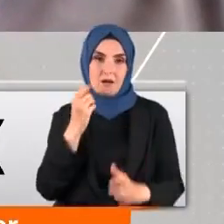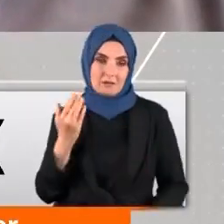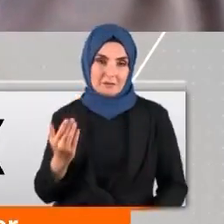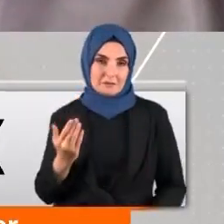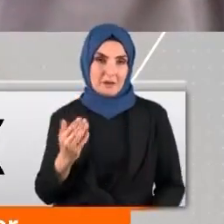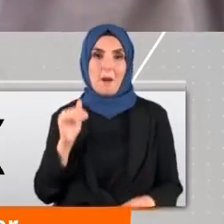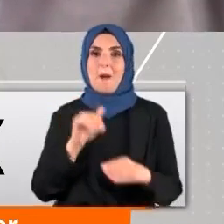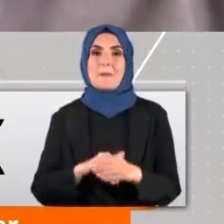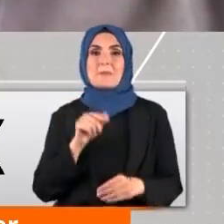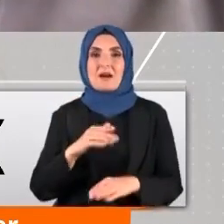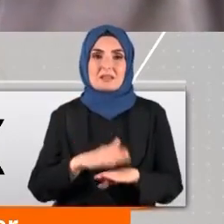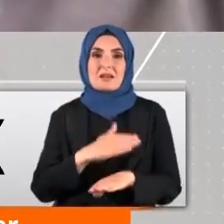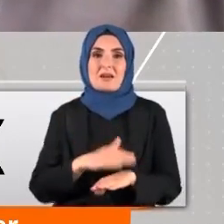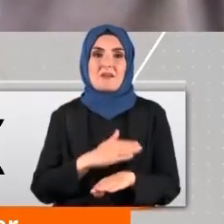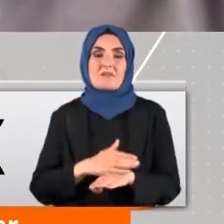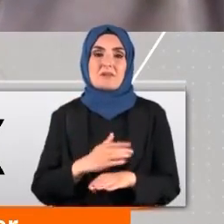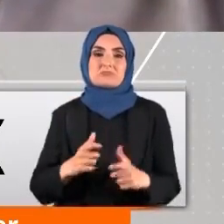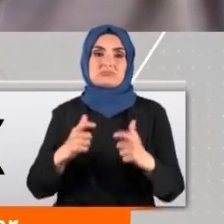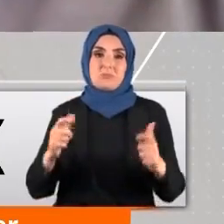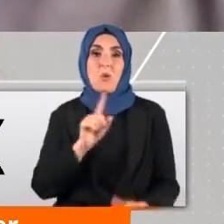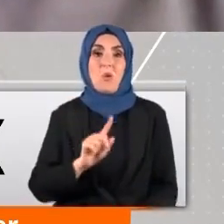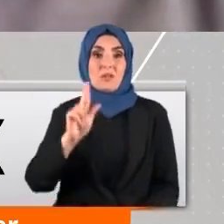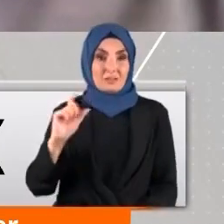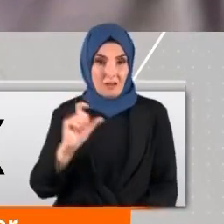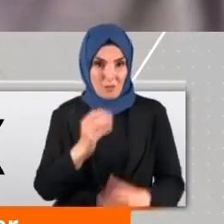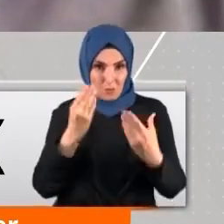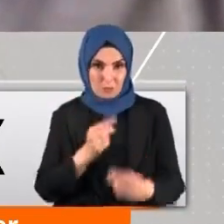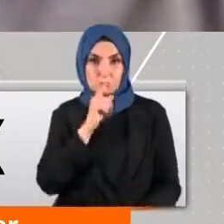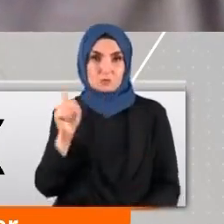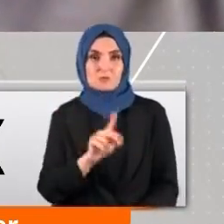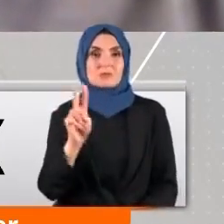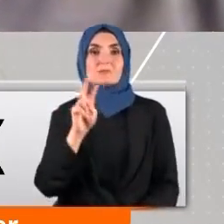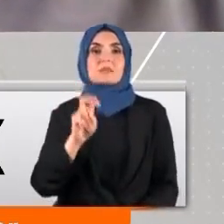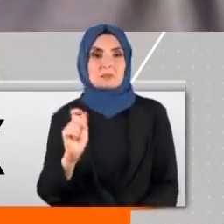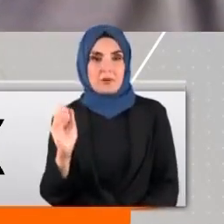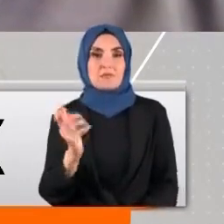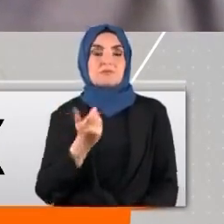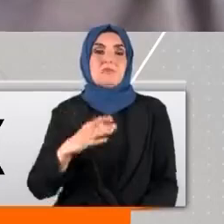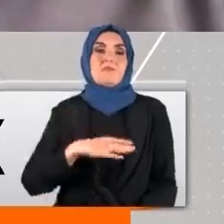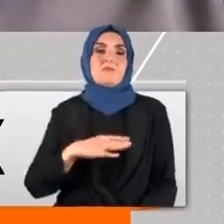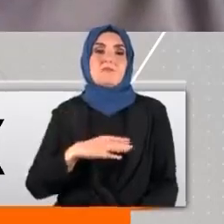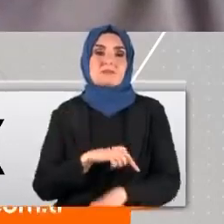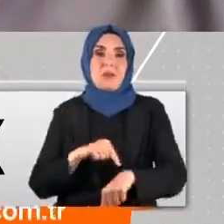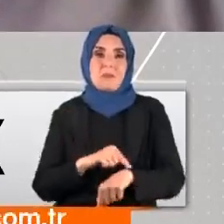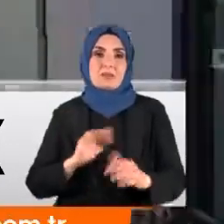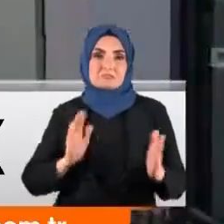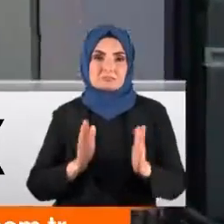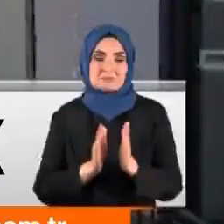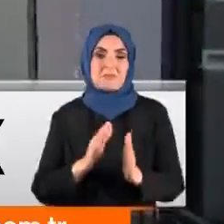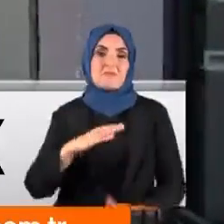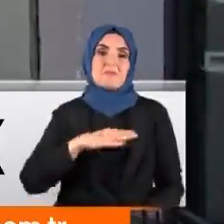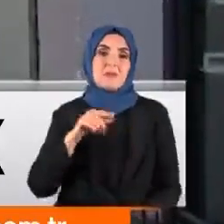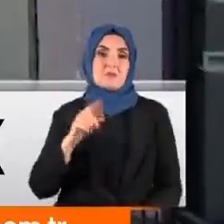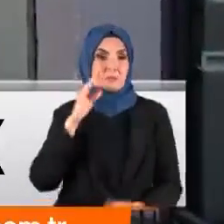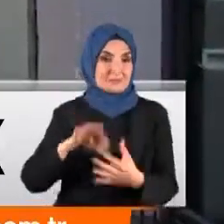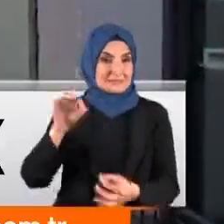yavaş gidiyor. %28'e vardık 17 ayda. Zamanımız kalmadı. Bu gibi insanlara lütfen itibar etmeyin. Yaklaşık